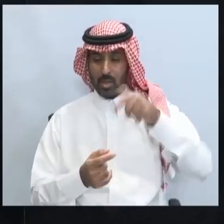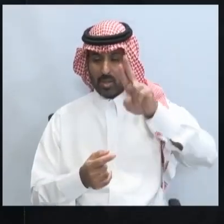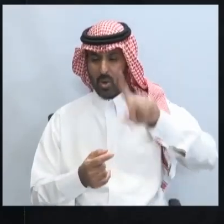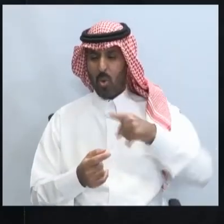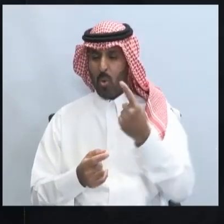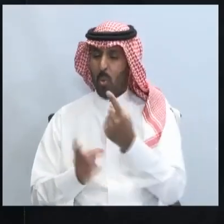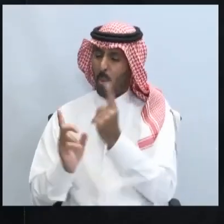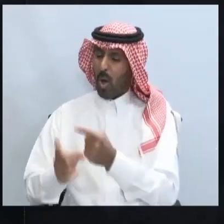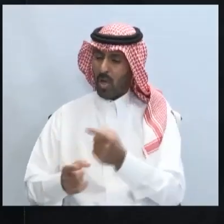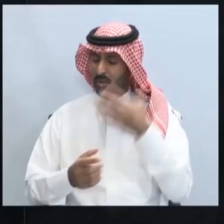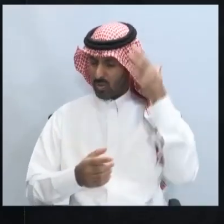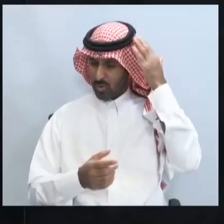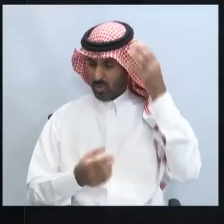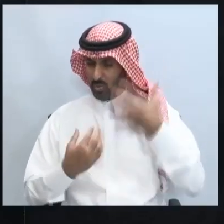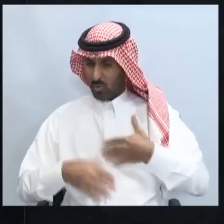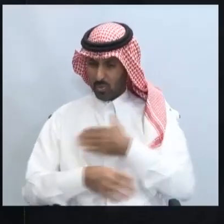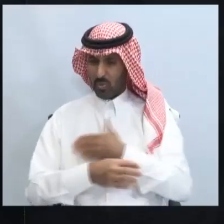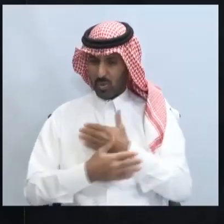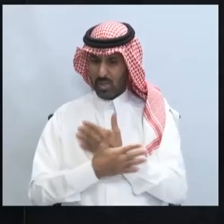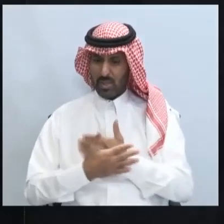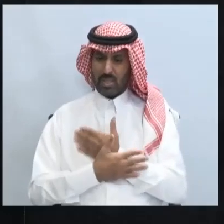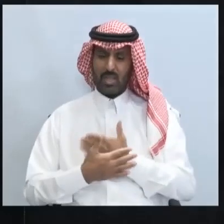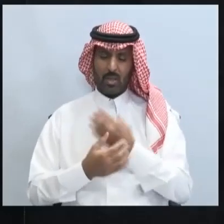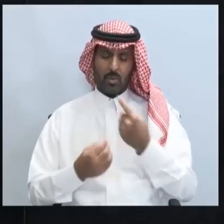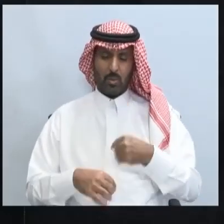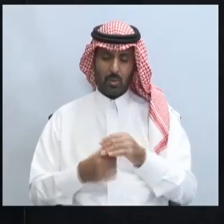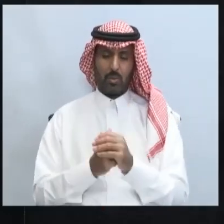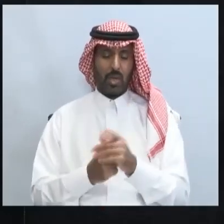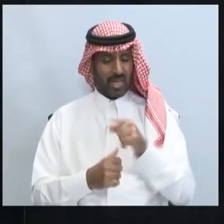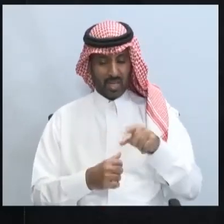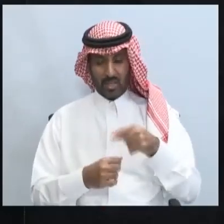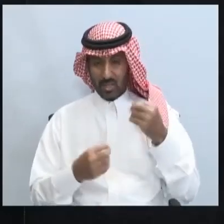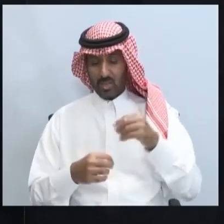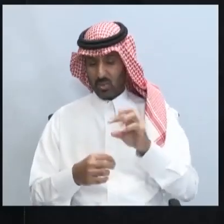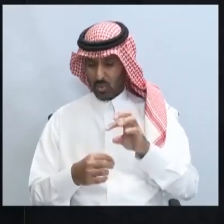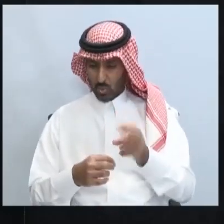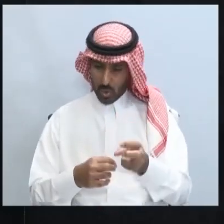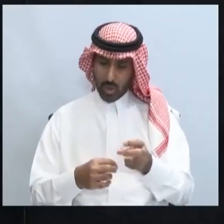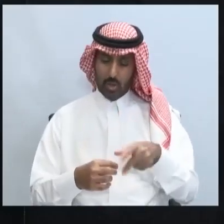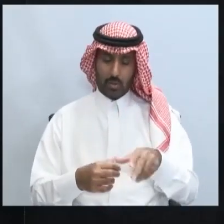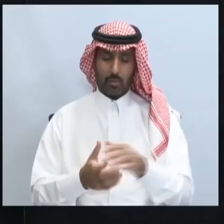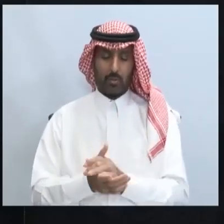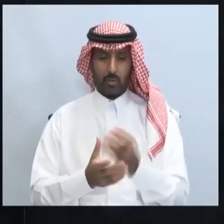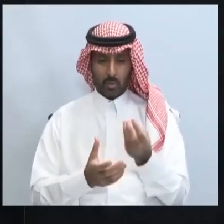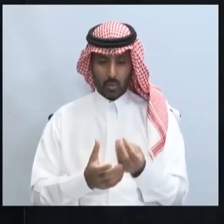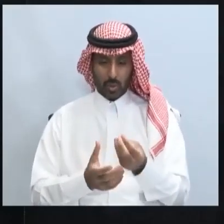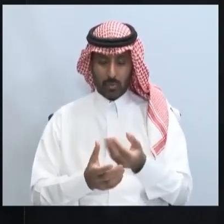الفرد الواحد هذا الماء كلف الدوله الكثير حتى يصل الينا بهذه الطريقه النقيه